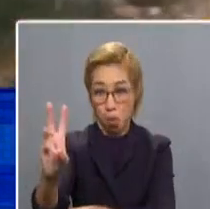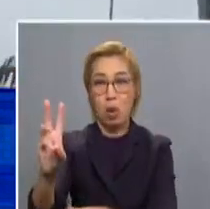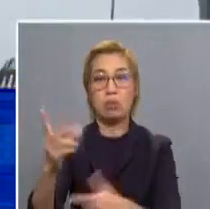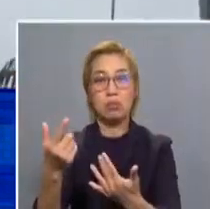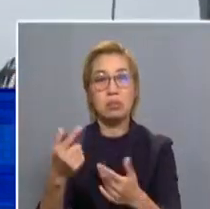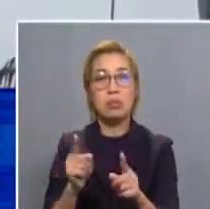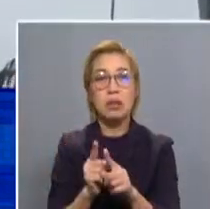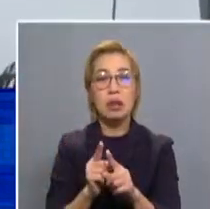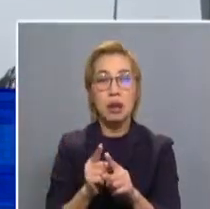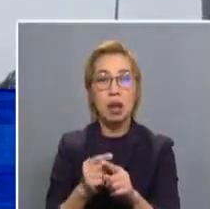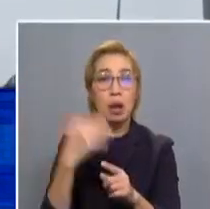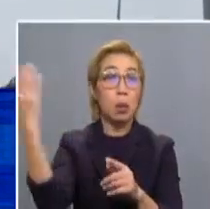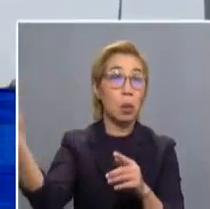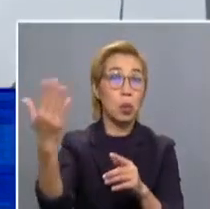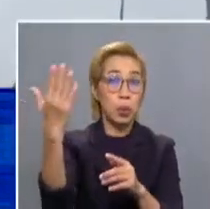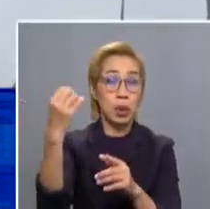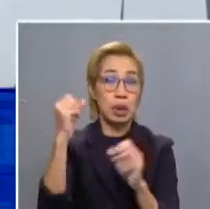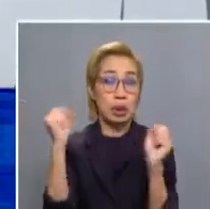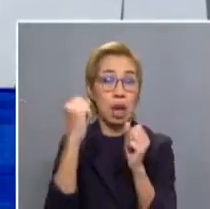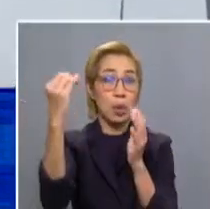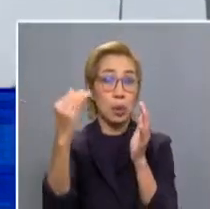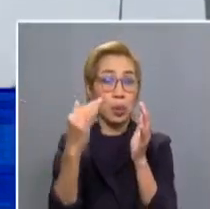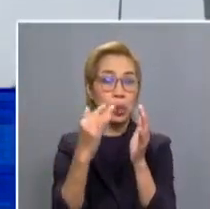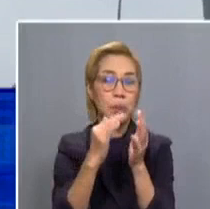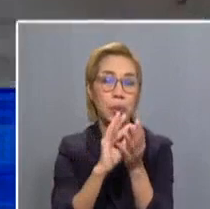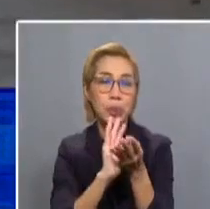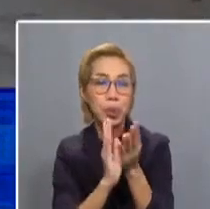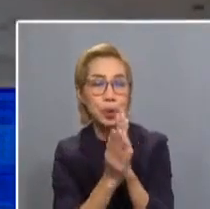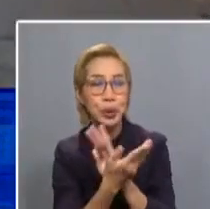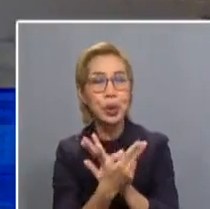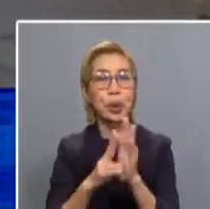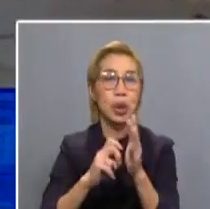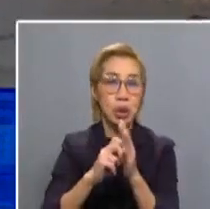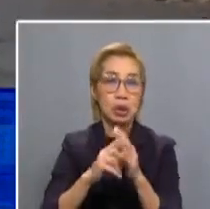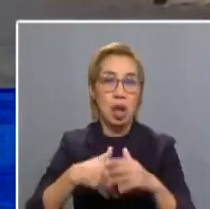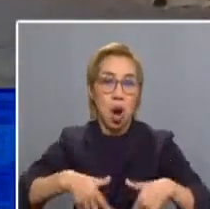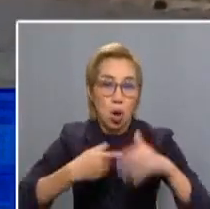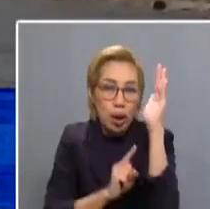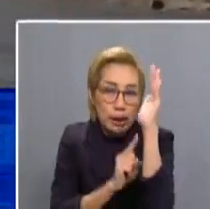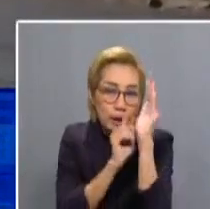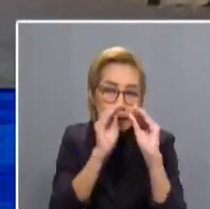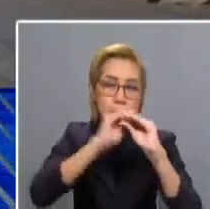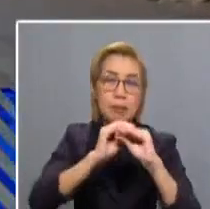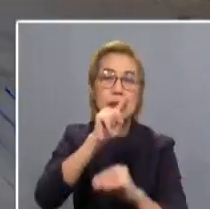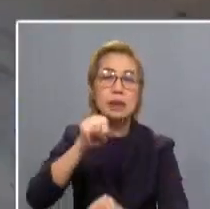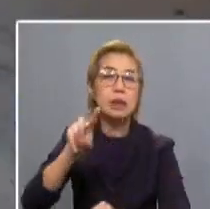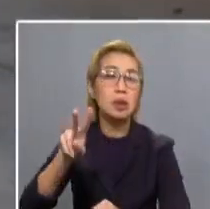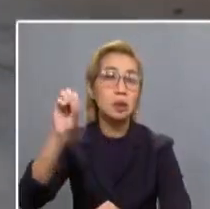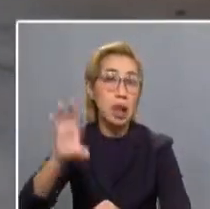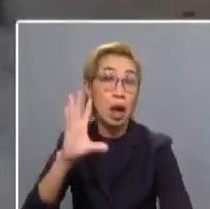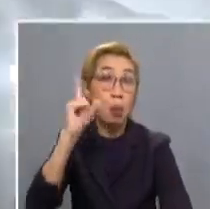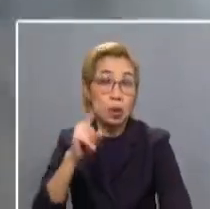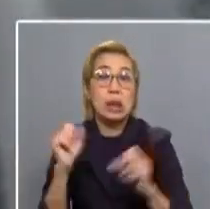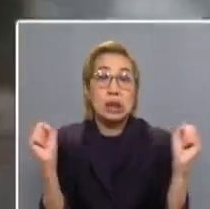มบริเวณความกดอากาศสูงจะมีกำลังอ่อนลงทำให้อุณหภูมิจะสูงขึ้น 1-3 องศาเซลเซียสง่ายๆก็คือพรุ่งนี้อีก